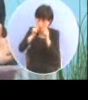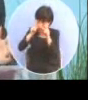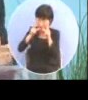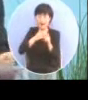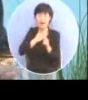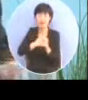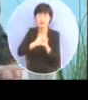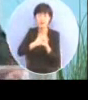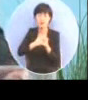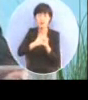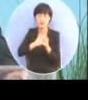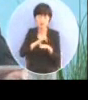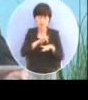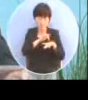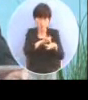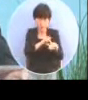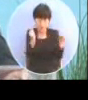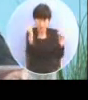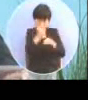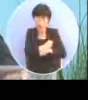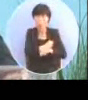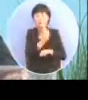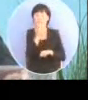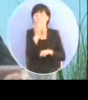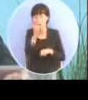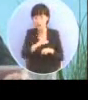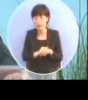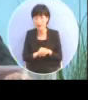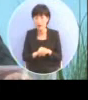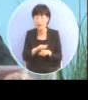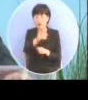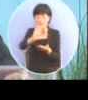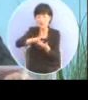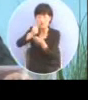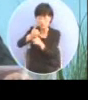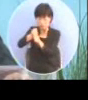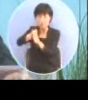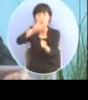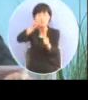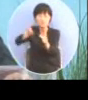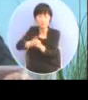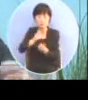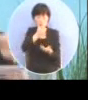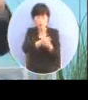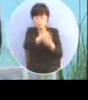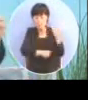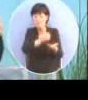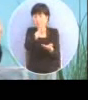Đấng Christ này mọi quyền phép bóng tối đều bị trói buộc. Tôi mong các bạn nắm chắc điều này.